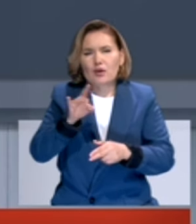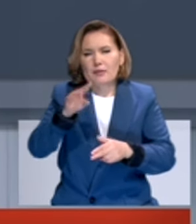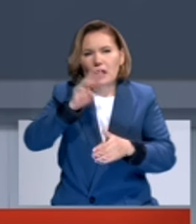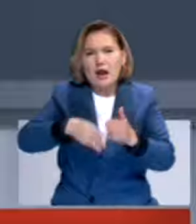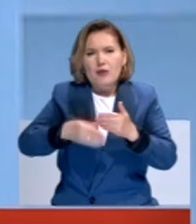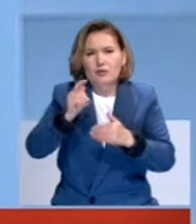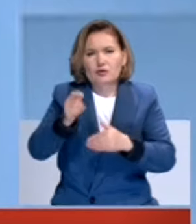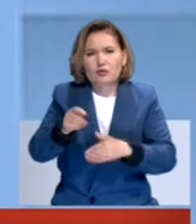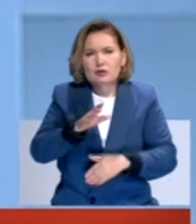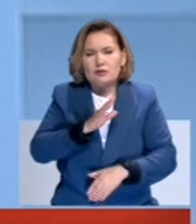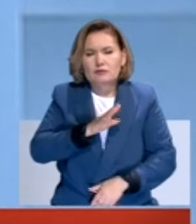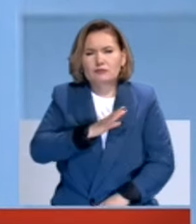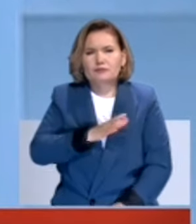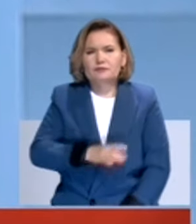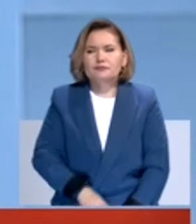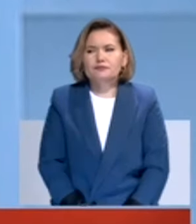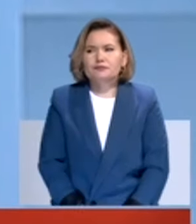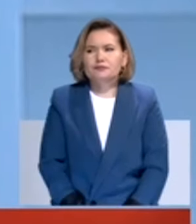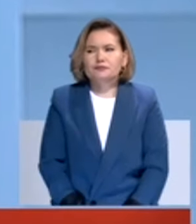төлейді.